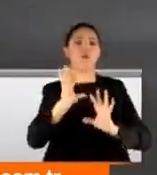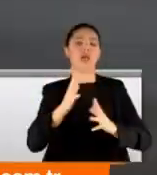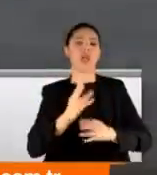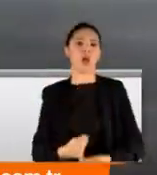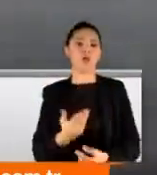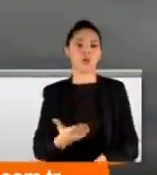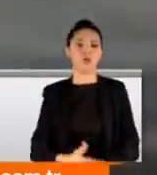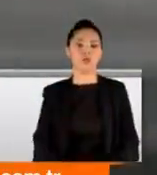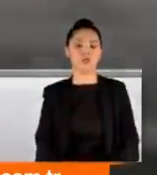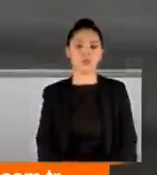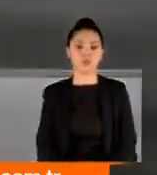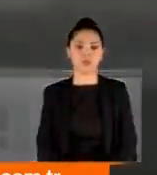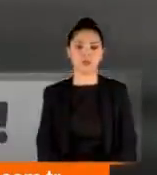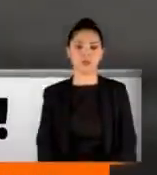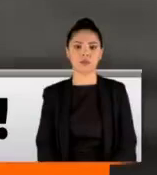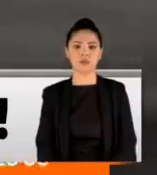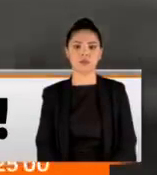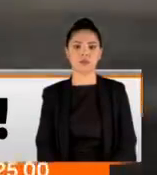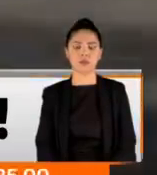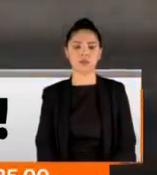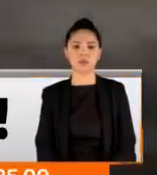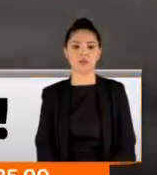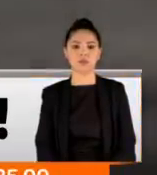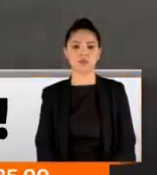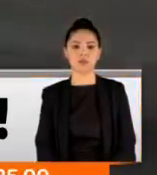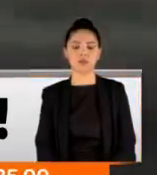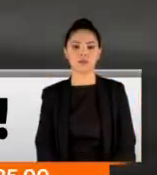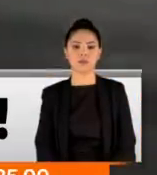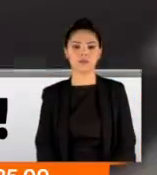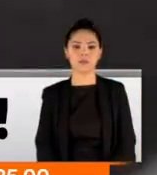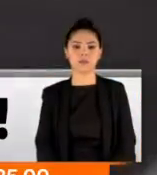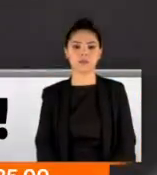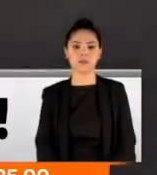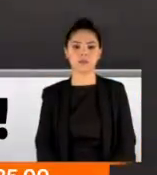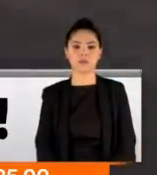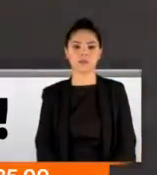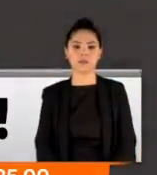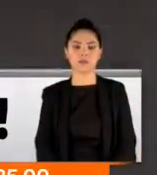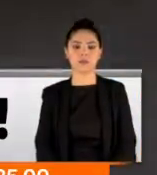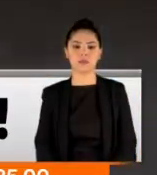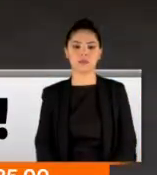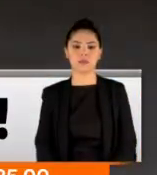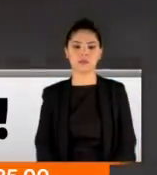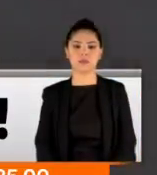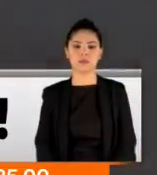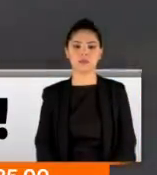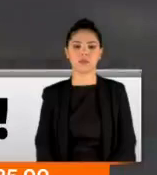halimiz, dalış merkezi battı, her yer suların altında.